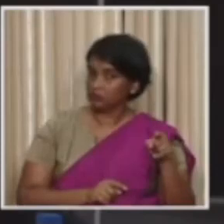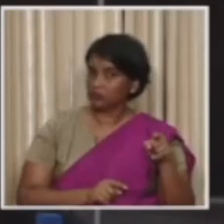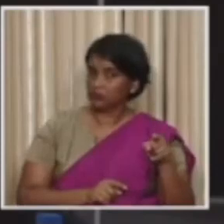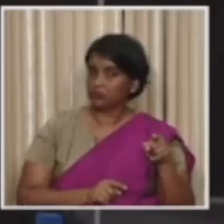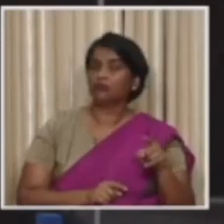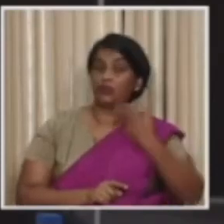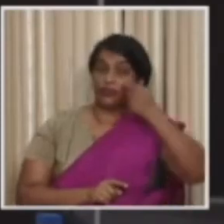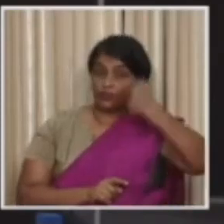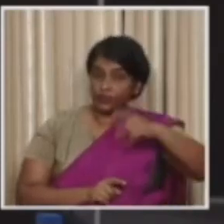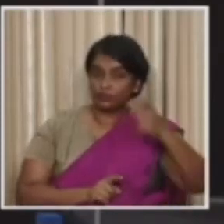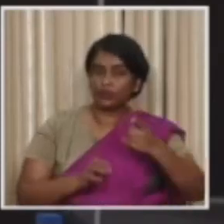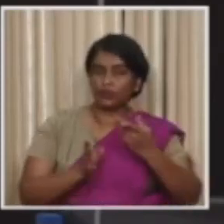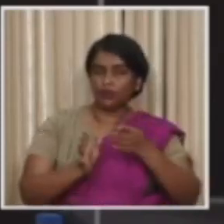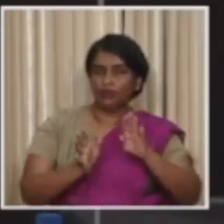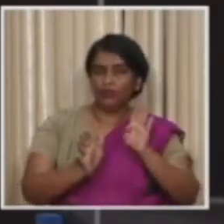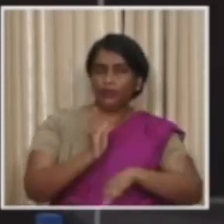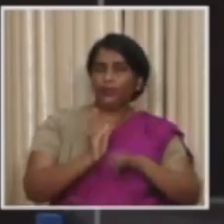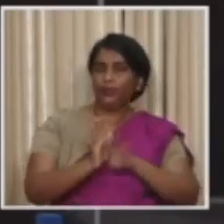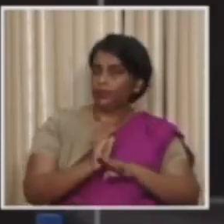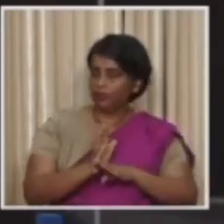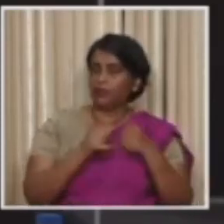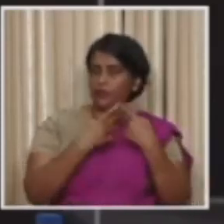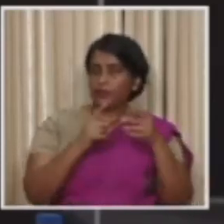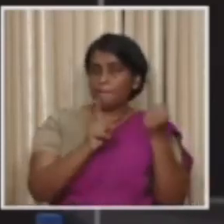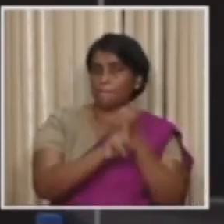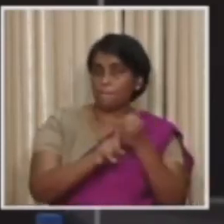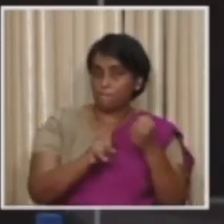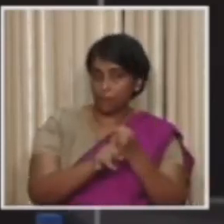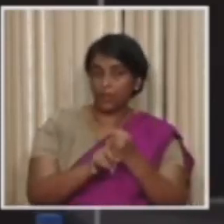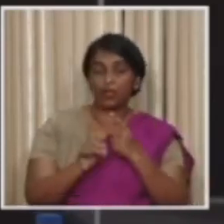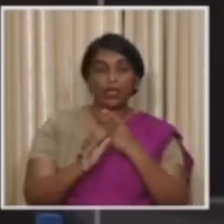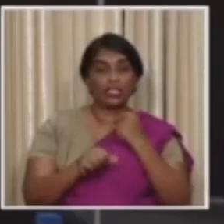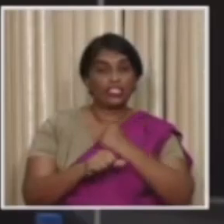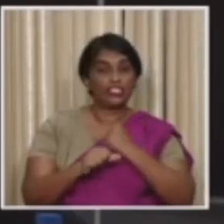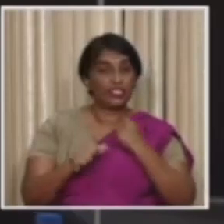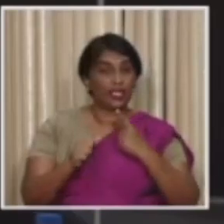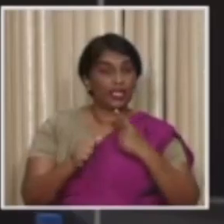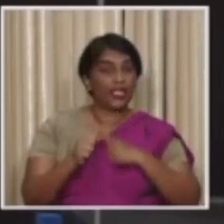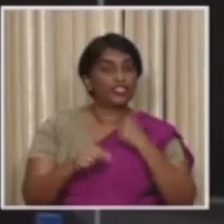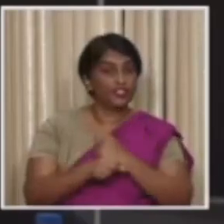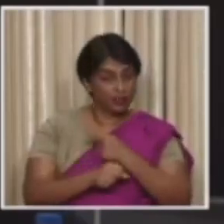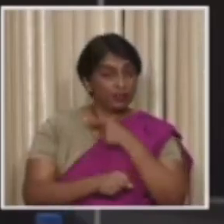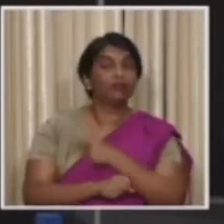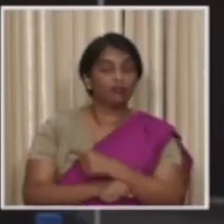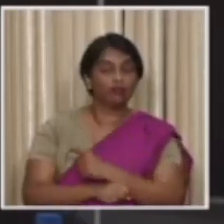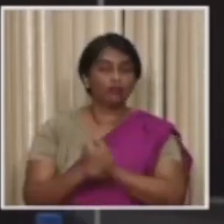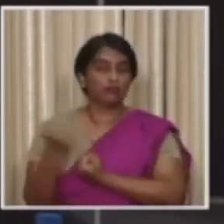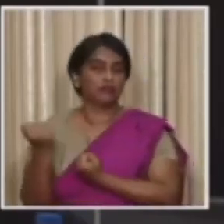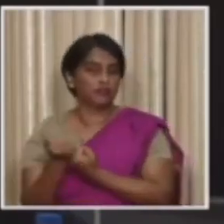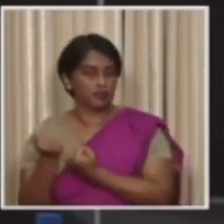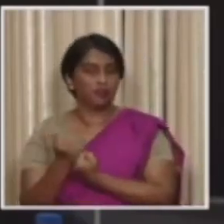Vala Saksi Varakwanatat Vivi the Balapem Karandanat Niti Pativarea Pava E Sakakaruan Venem Penny City